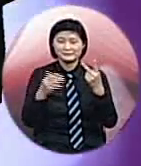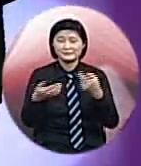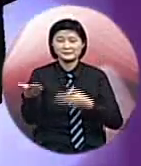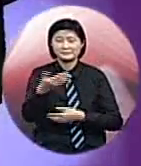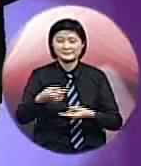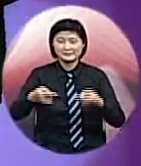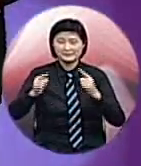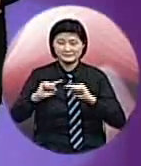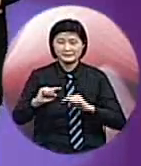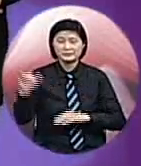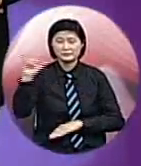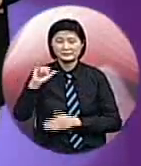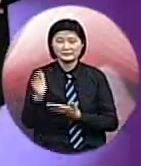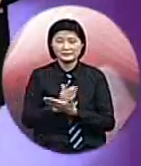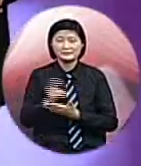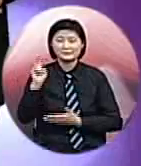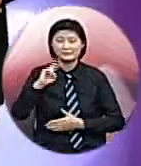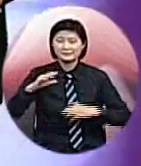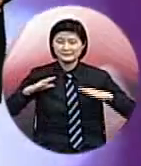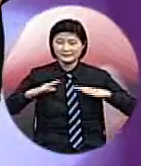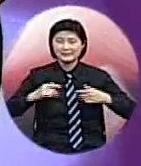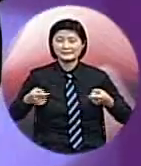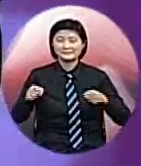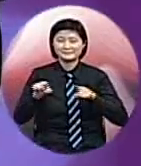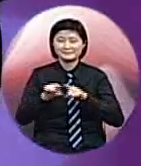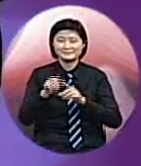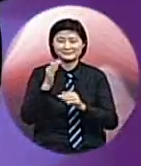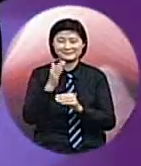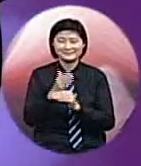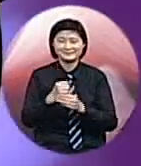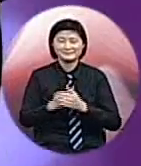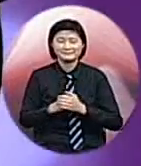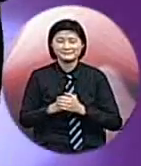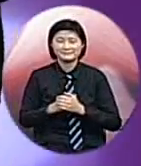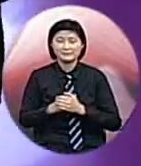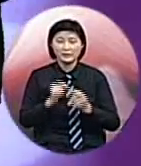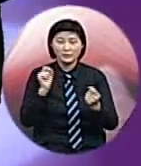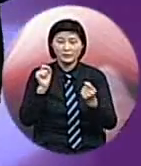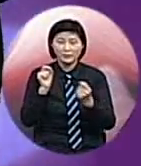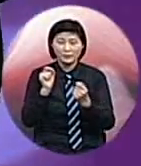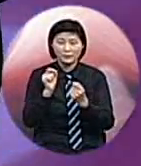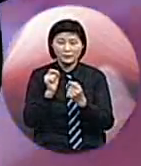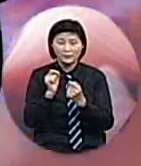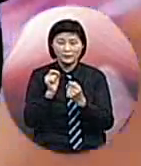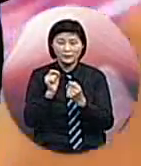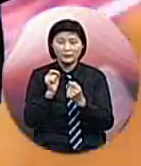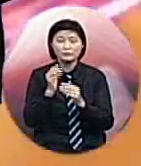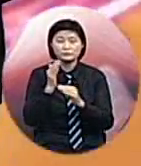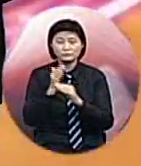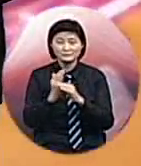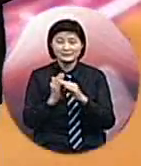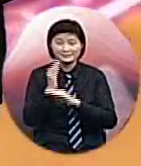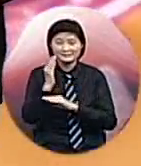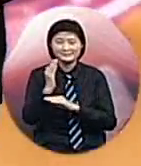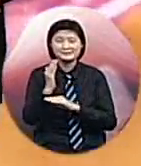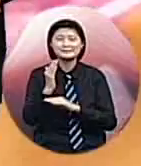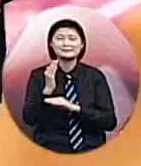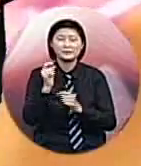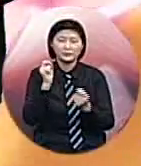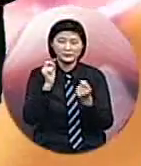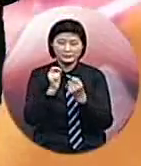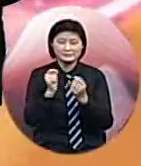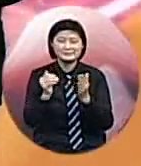참여로 진행되는 전국 나눔 노래자랑 함께하고 있습니다. 이제 거의 중반을 넘어서 후반전에